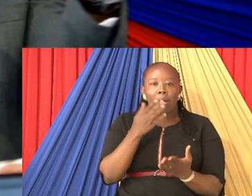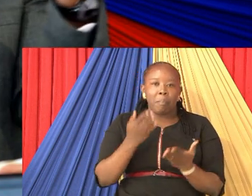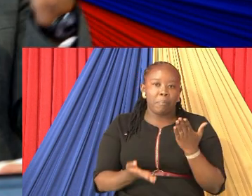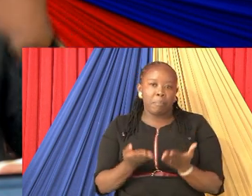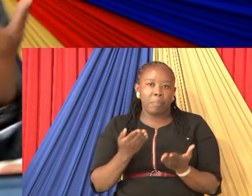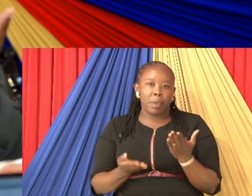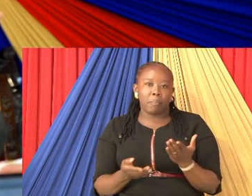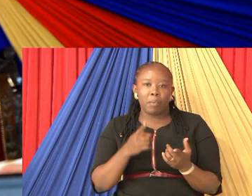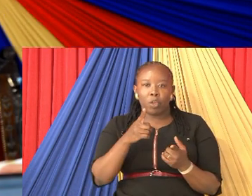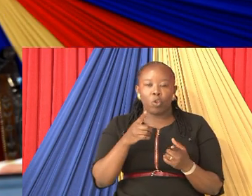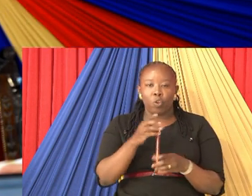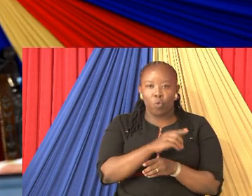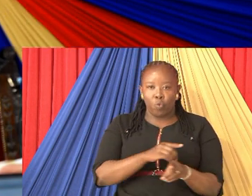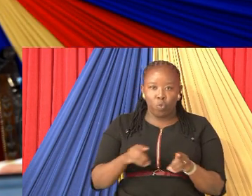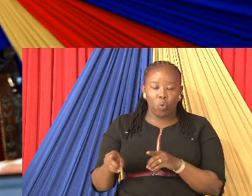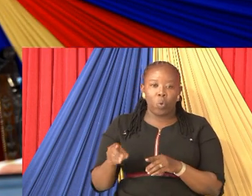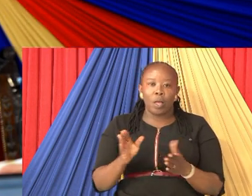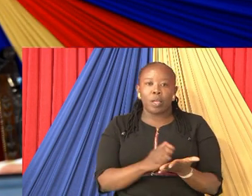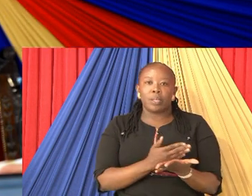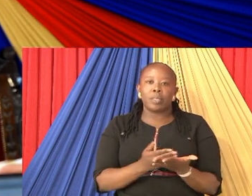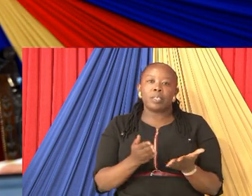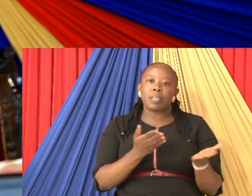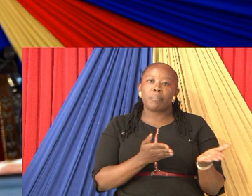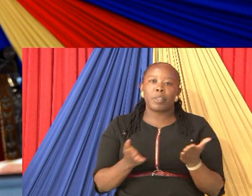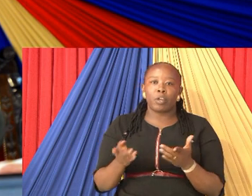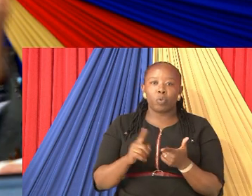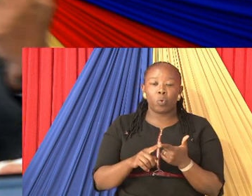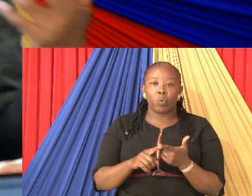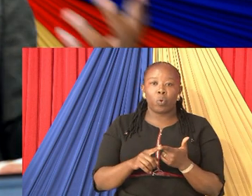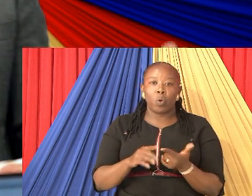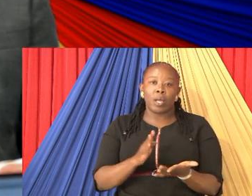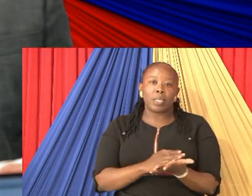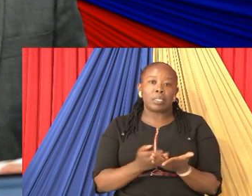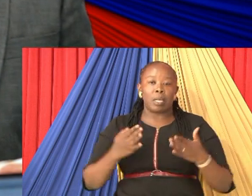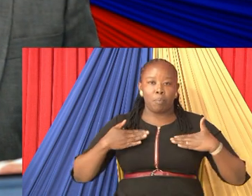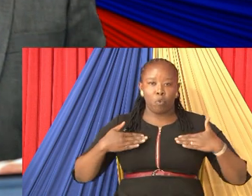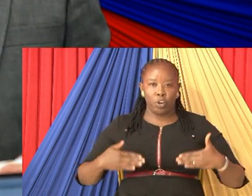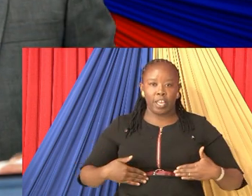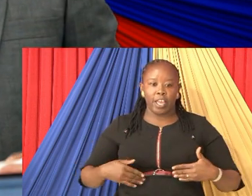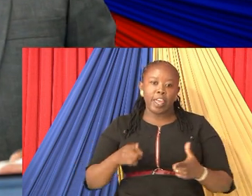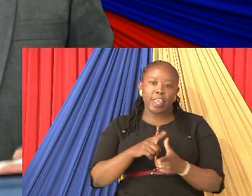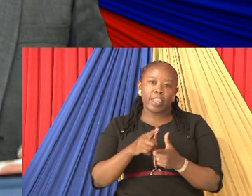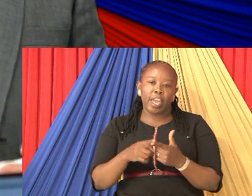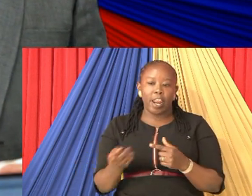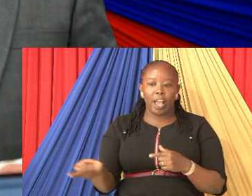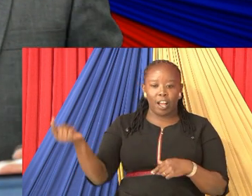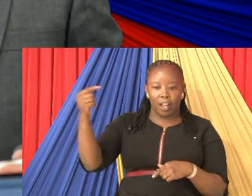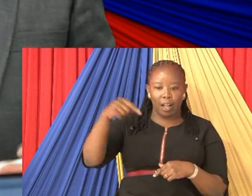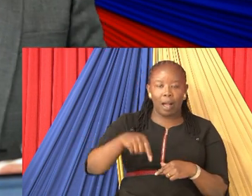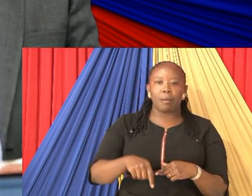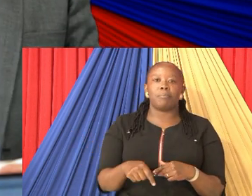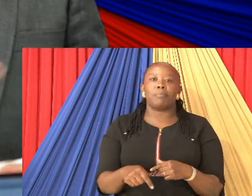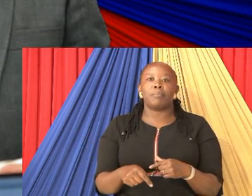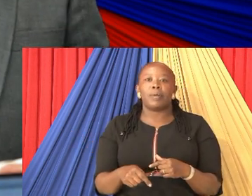anarudi kukushukuru, unasikia kwamba hata akiniambia nimtendee lingine, mimi nitamtendea. Na utasikia